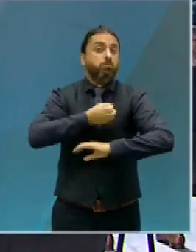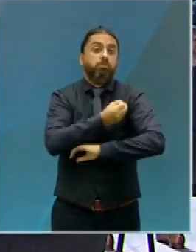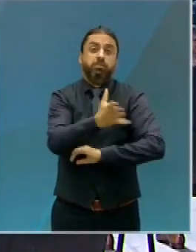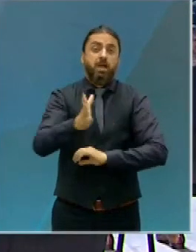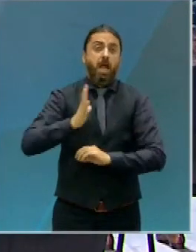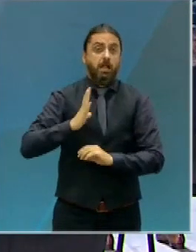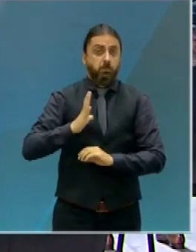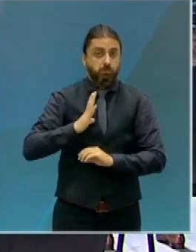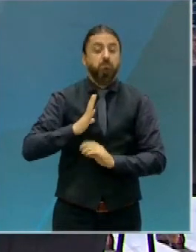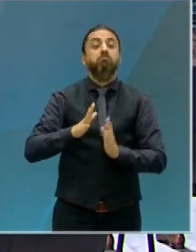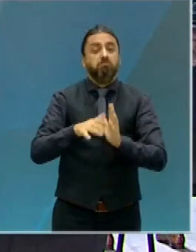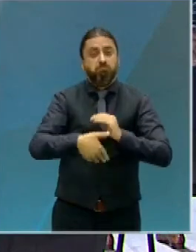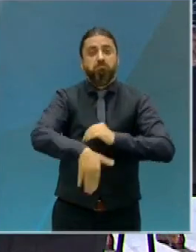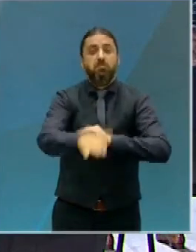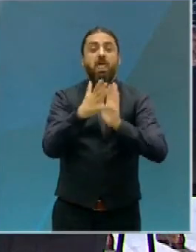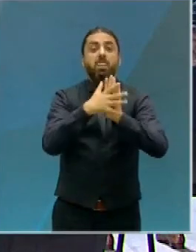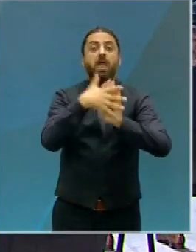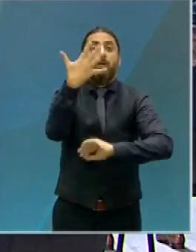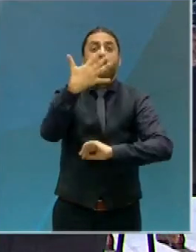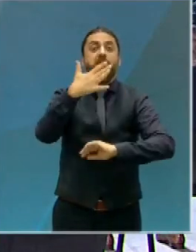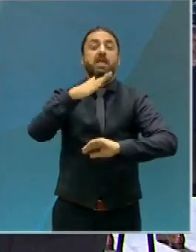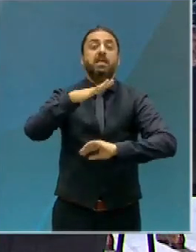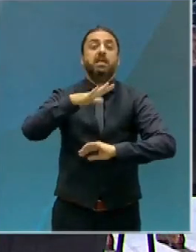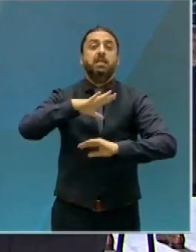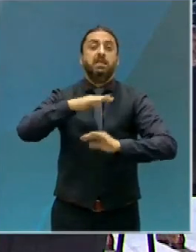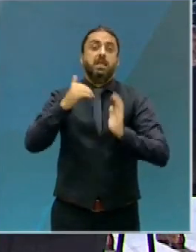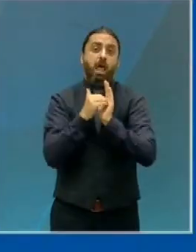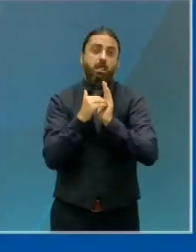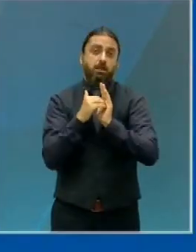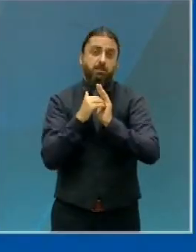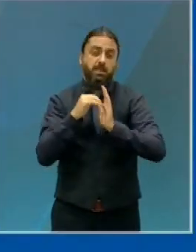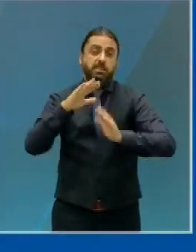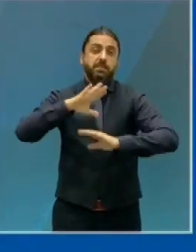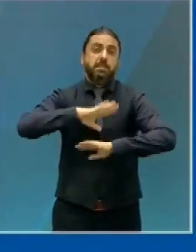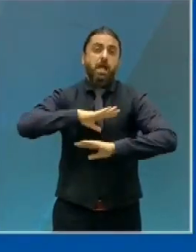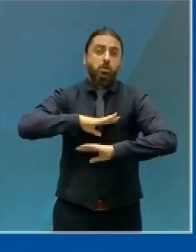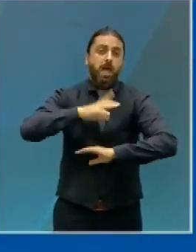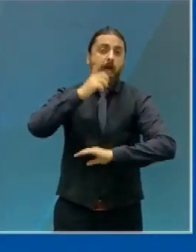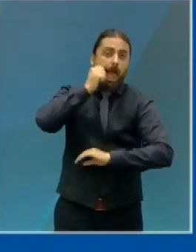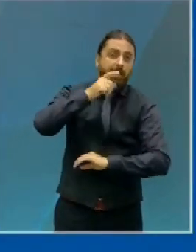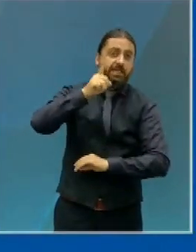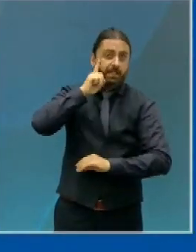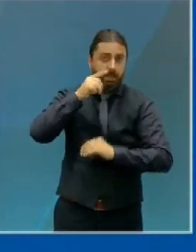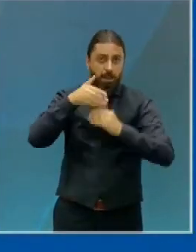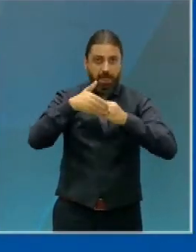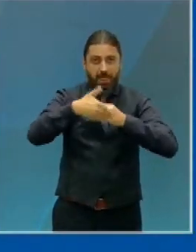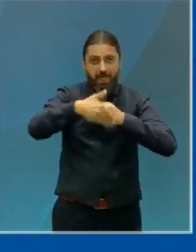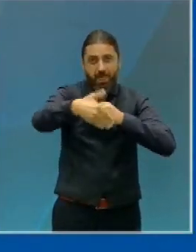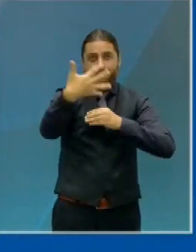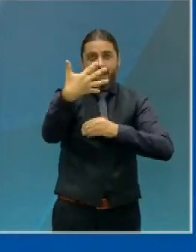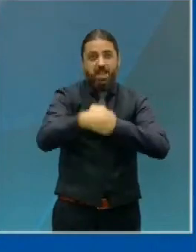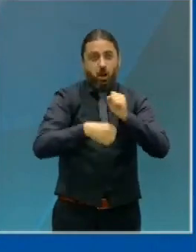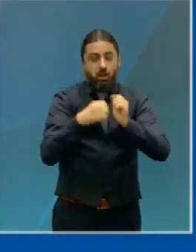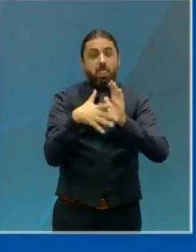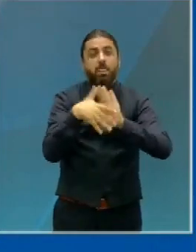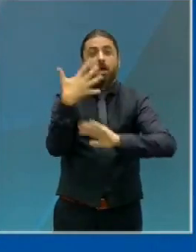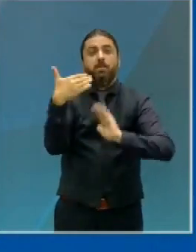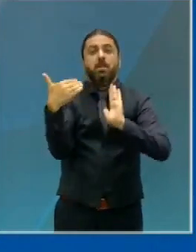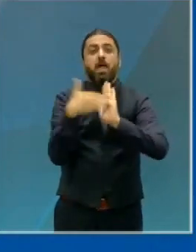ανανεώνεται με την πρόσληψη 15.000 ανδρών και γυναικών σε ορίζοντα πενταετίας.